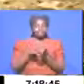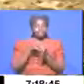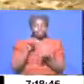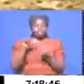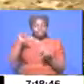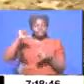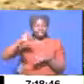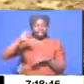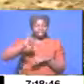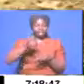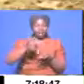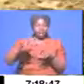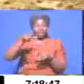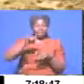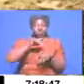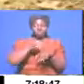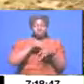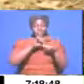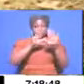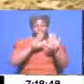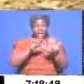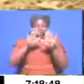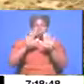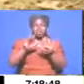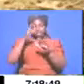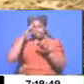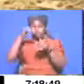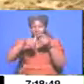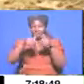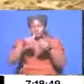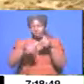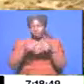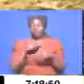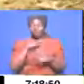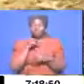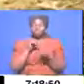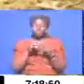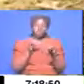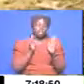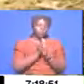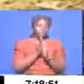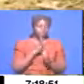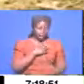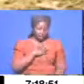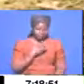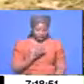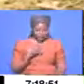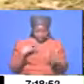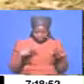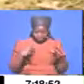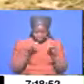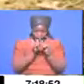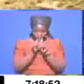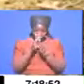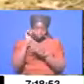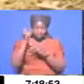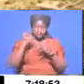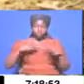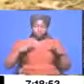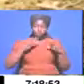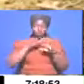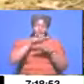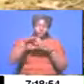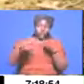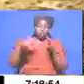ningependa kuanza na watu wetu na watu wote wa Kenya nzima kwamba wakati wa uchaguzi huwa